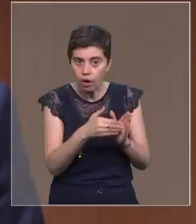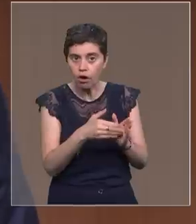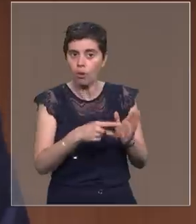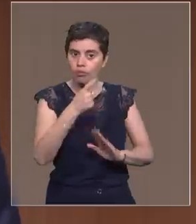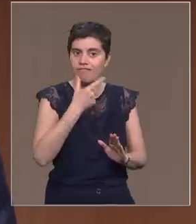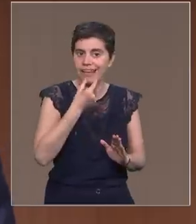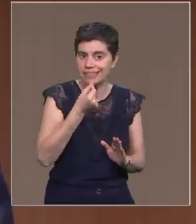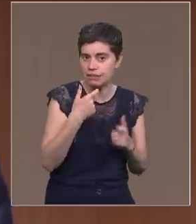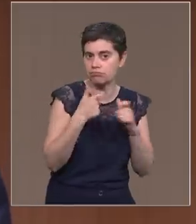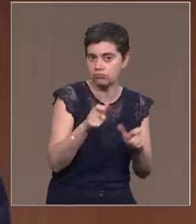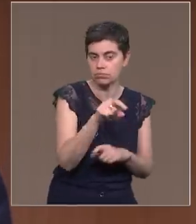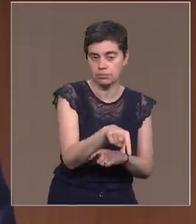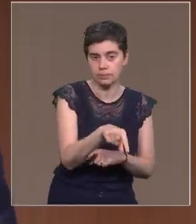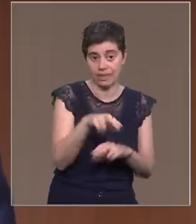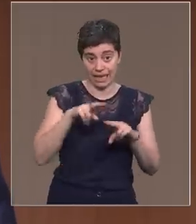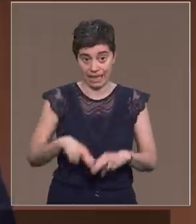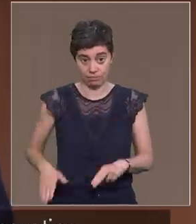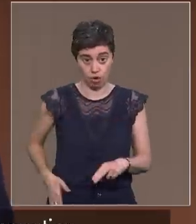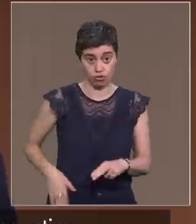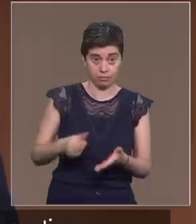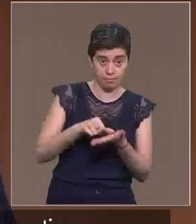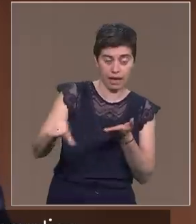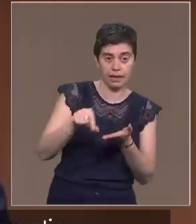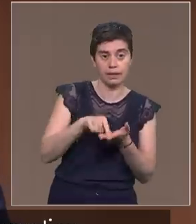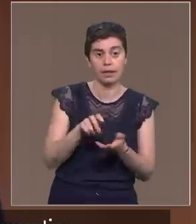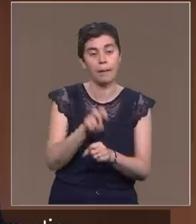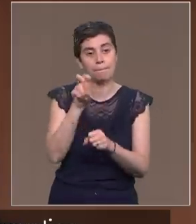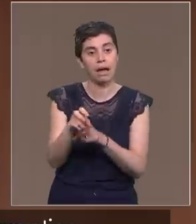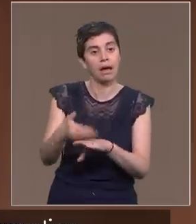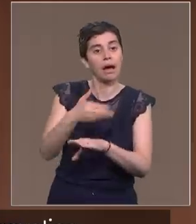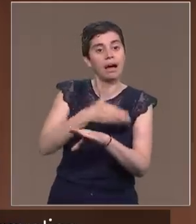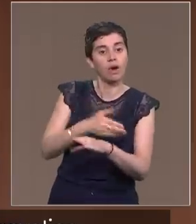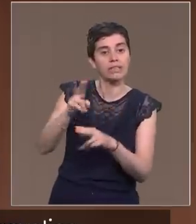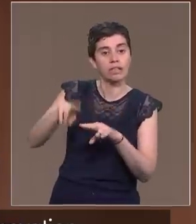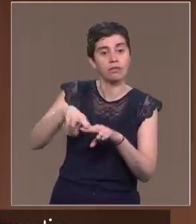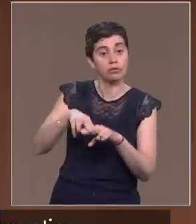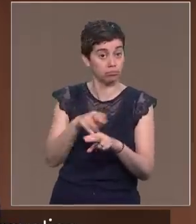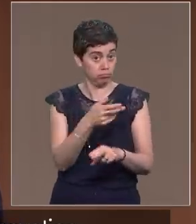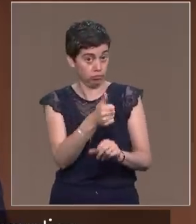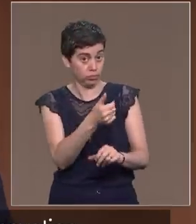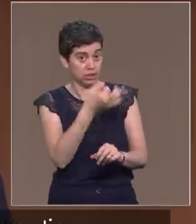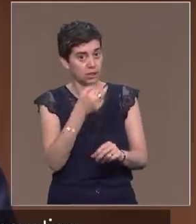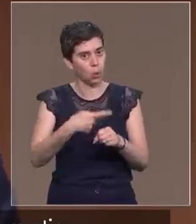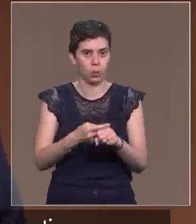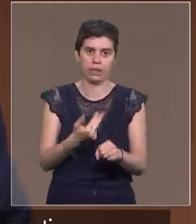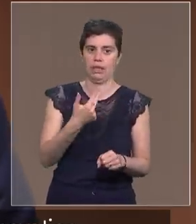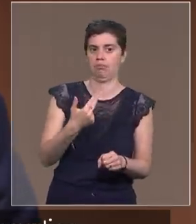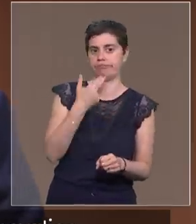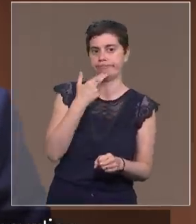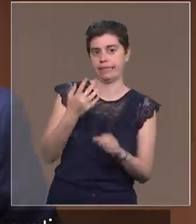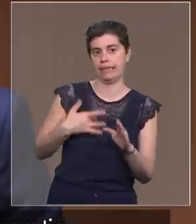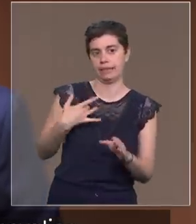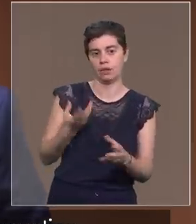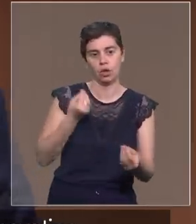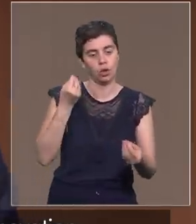aussi sur le reste à charge, notamment sur le prêt avance rénovation que vous avez cité, qui est un bon outil et qui doit nous permettre de multiplier